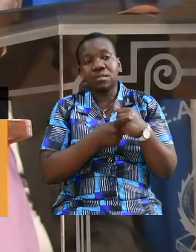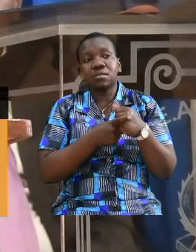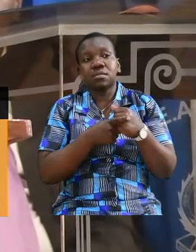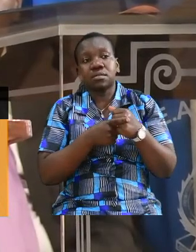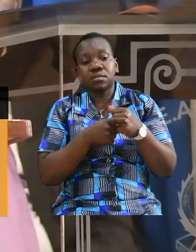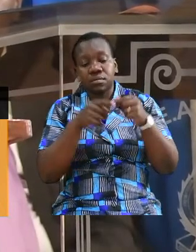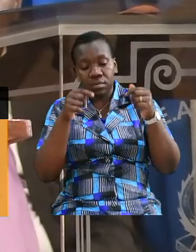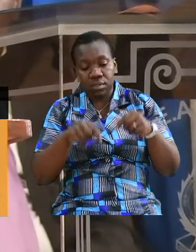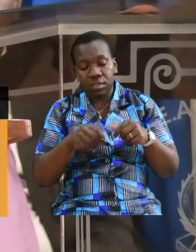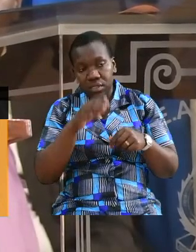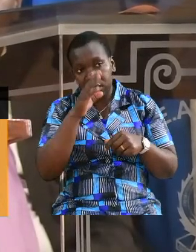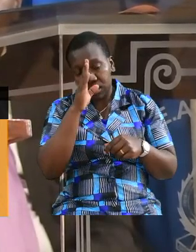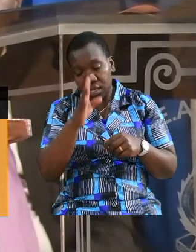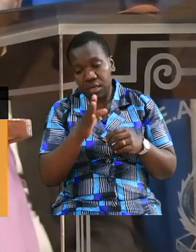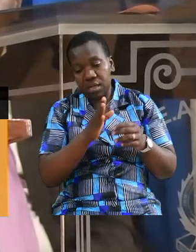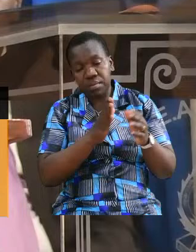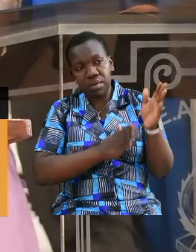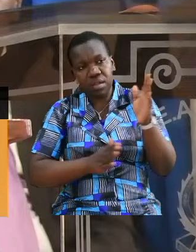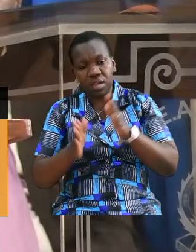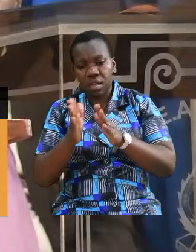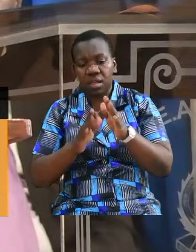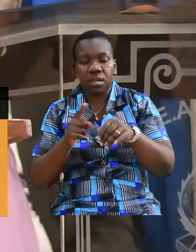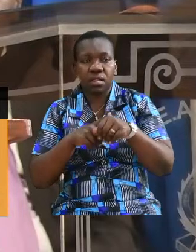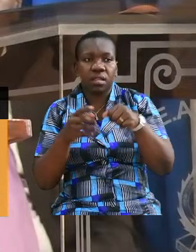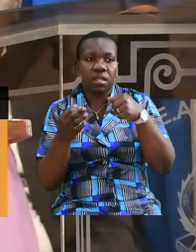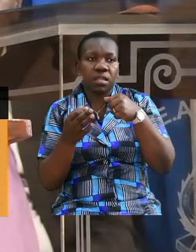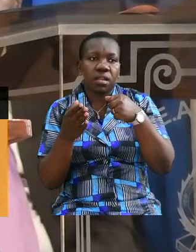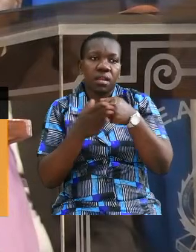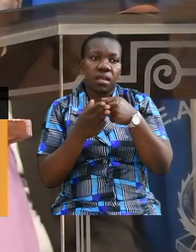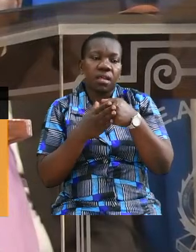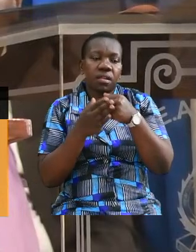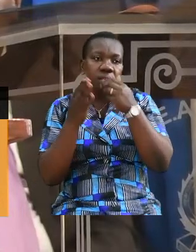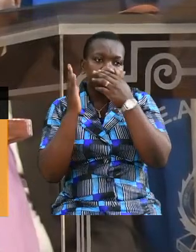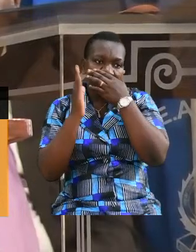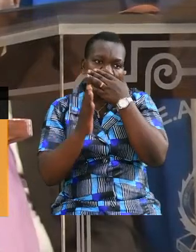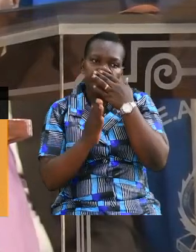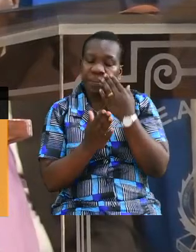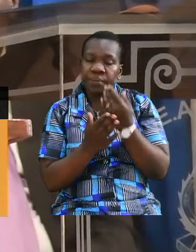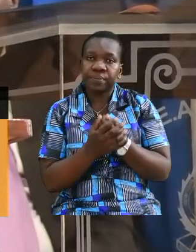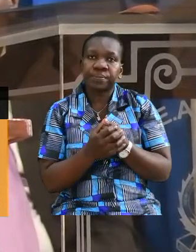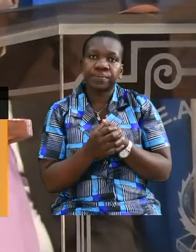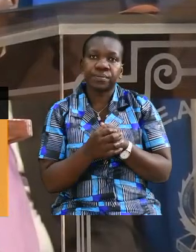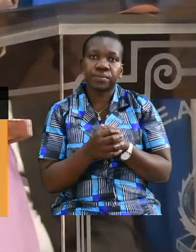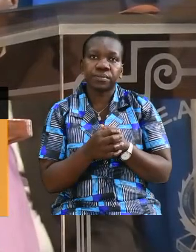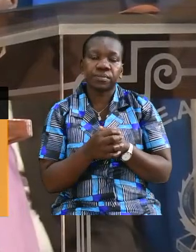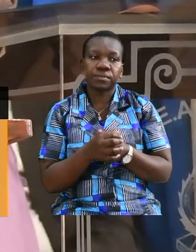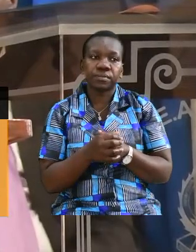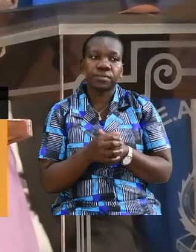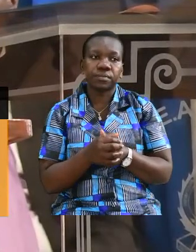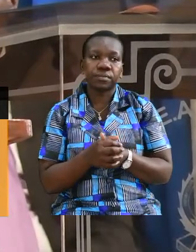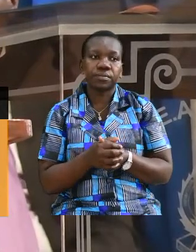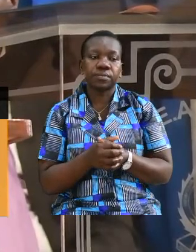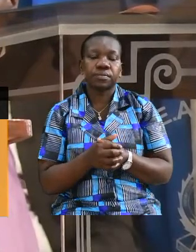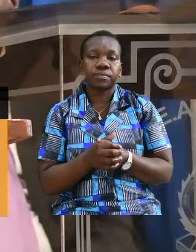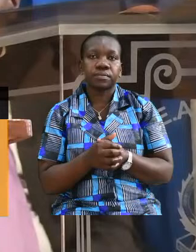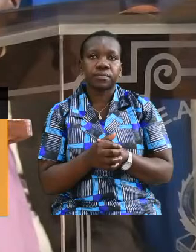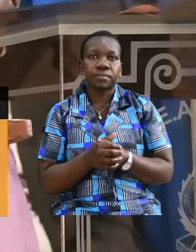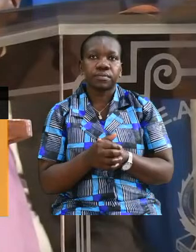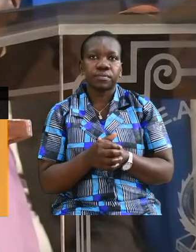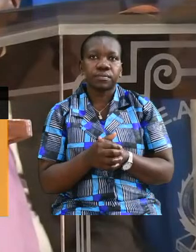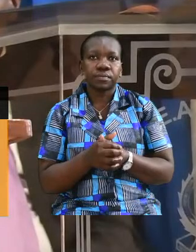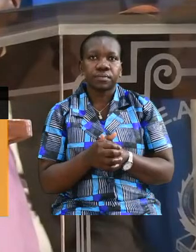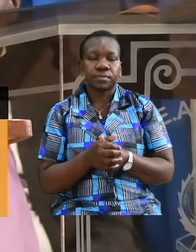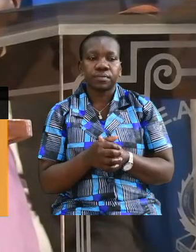mwaka huu saa 2:30 adhibitishe hayo. Ni amri ya Presbiteria ya Nairobi